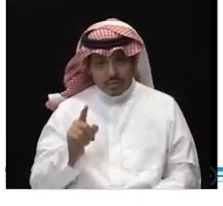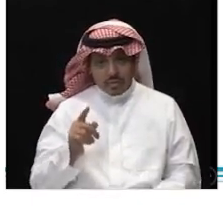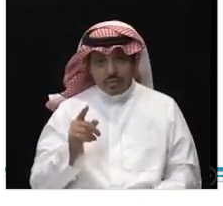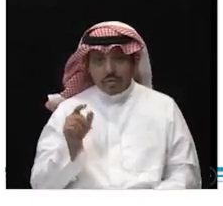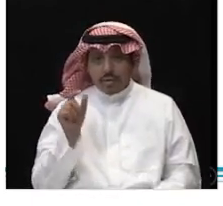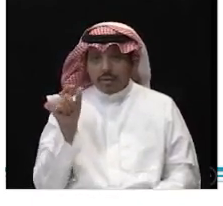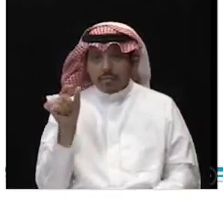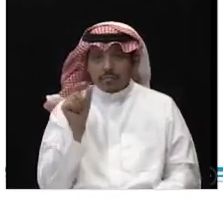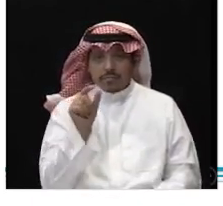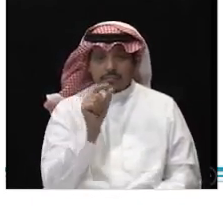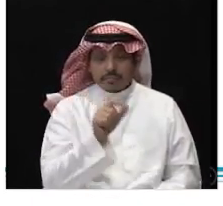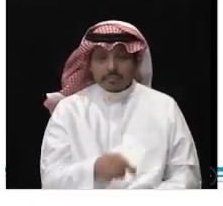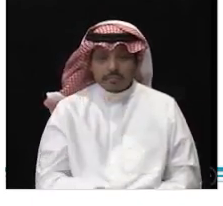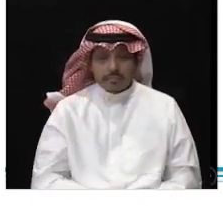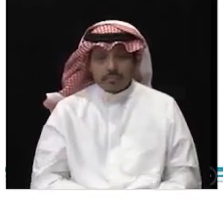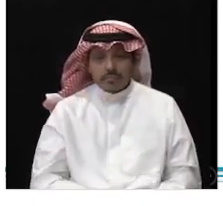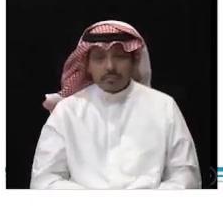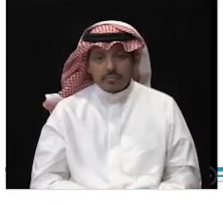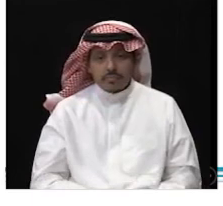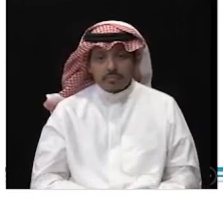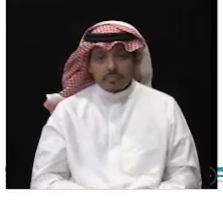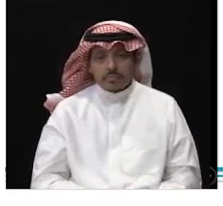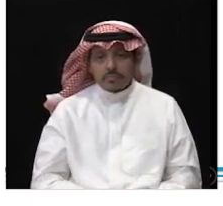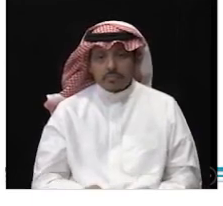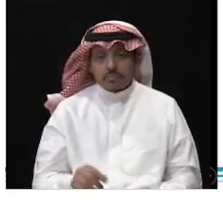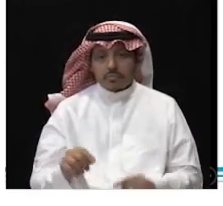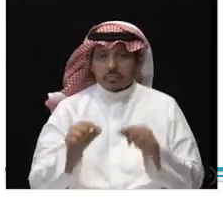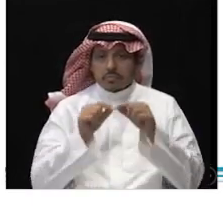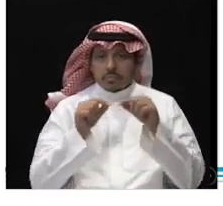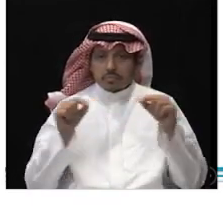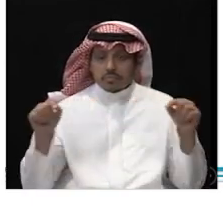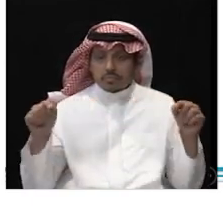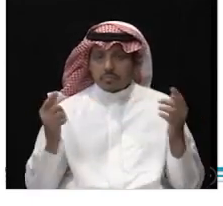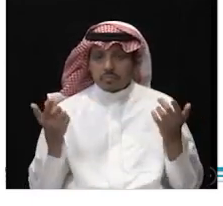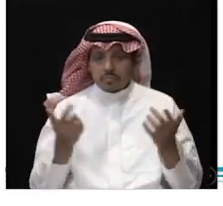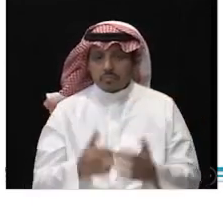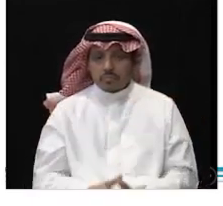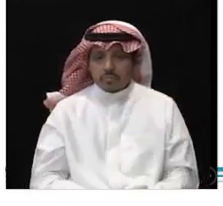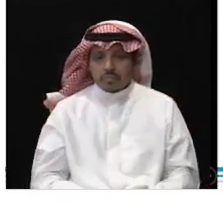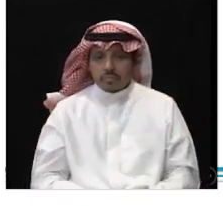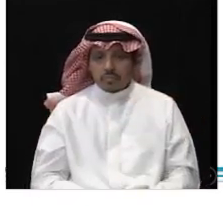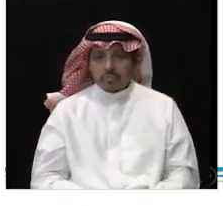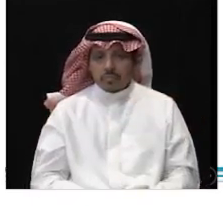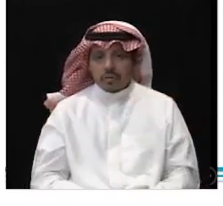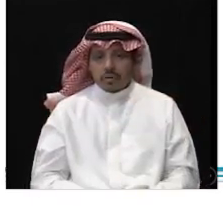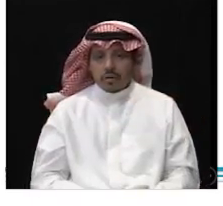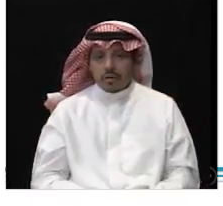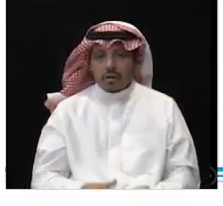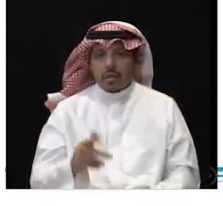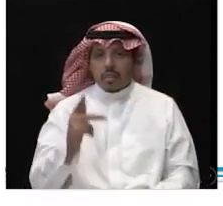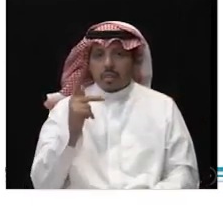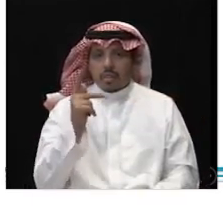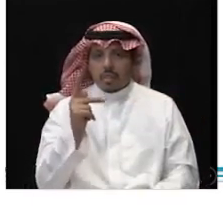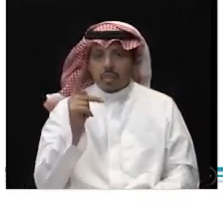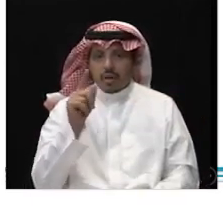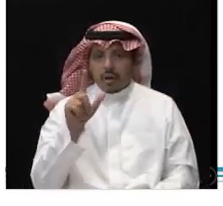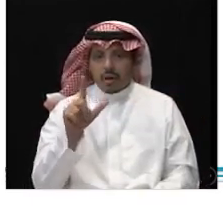في وسط الكلمة يكتب على السطر فقط. نلاحظ الآن حرف